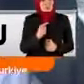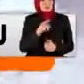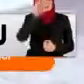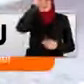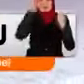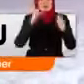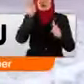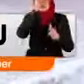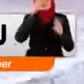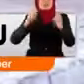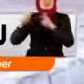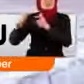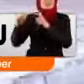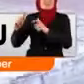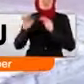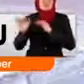Akına uğradı